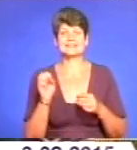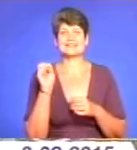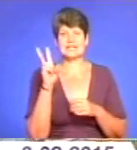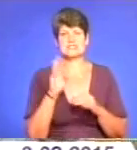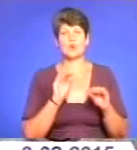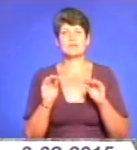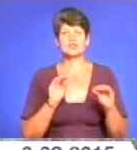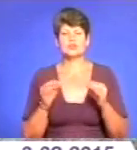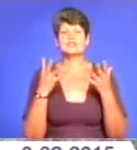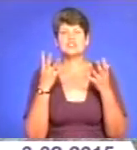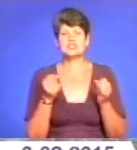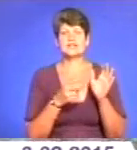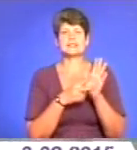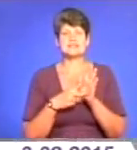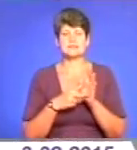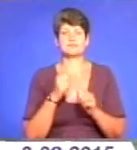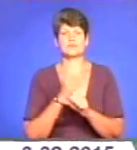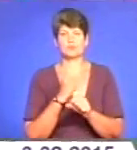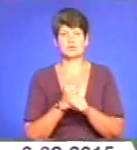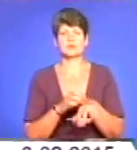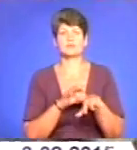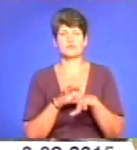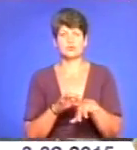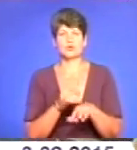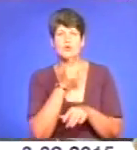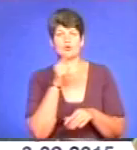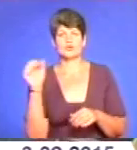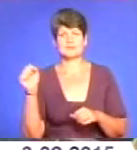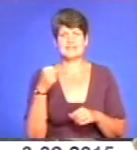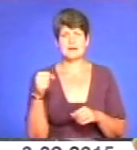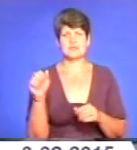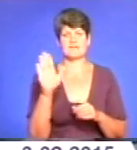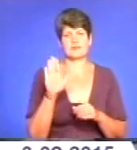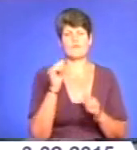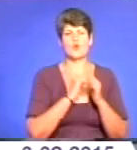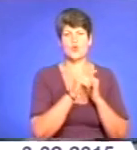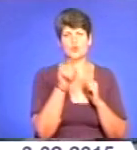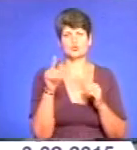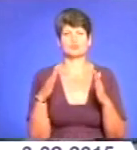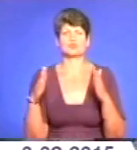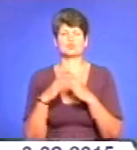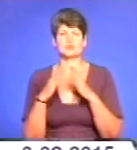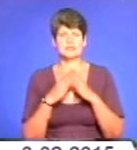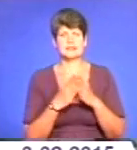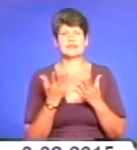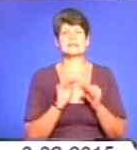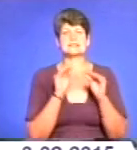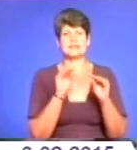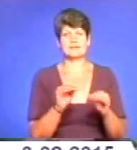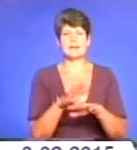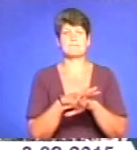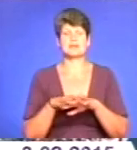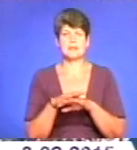облаштовано. Та ще на 7 роботи проведуть протягом серпня-вересня. У кожному із будинків, біля яких встановлювалися